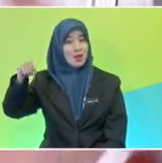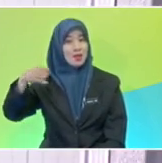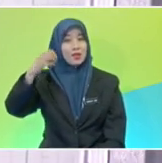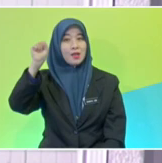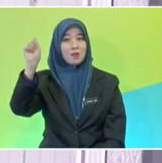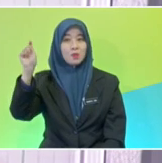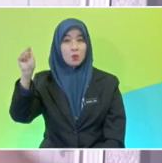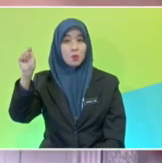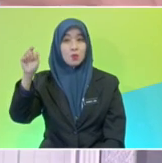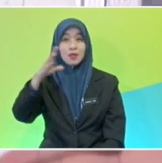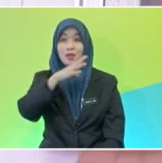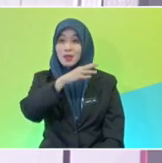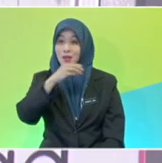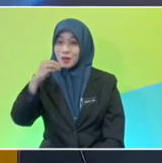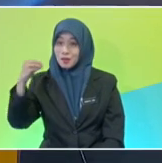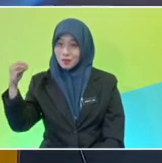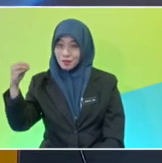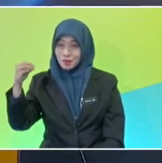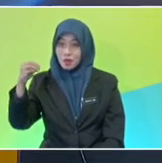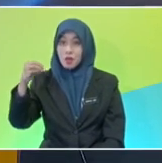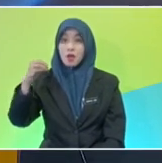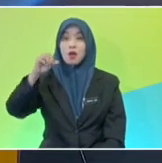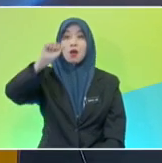Jumaat, Sabtu dan